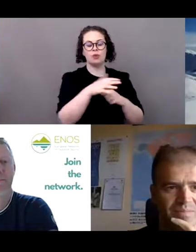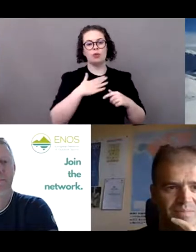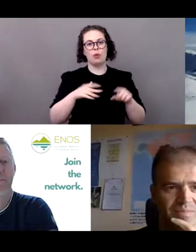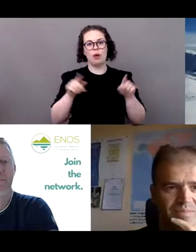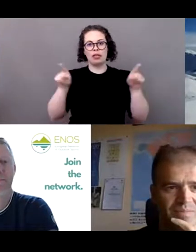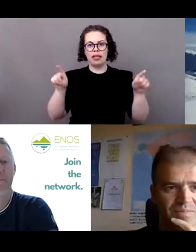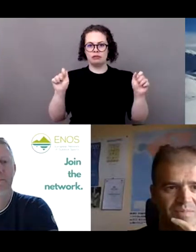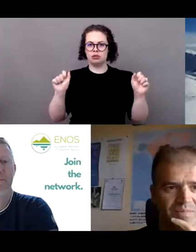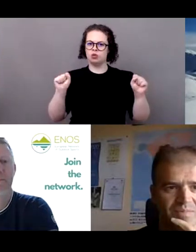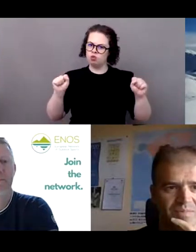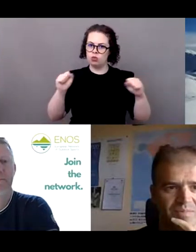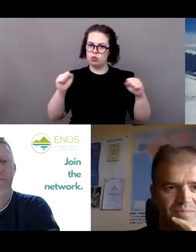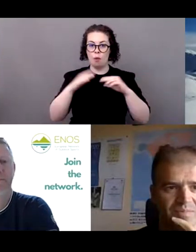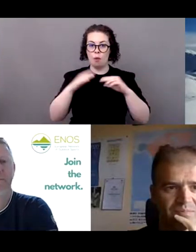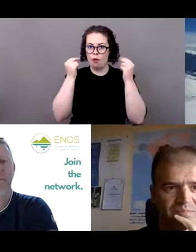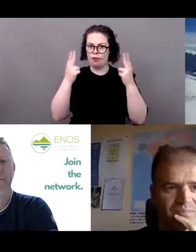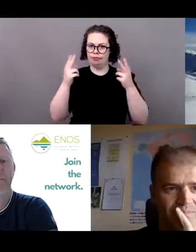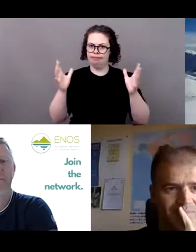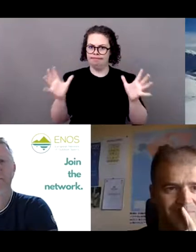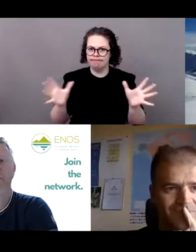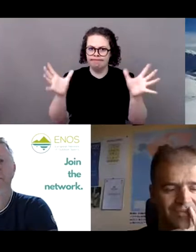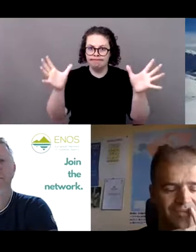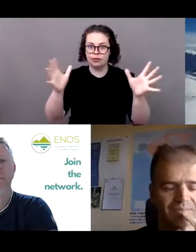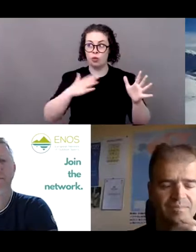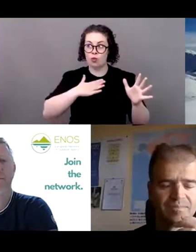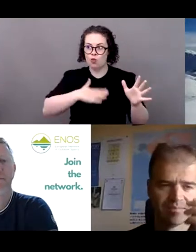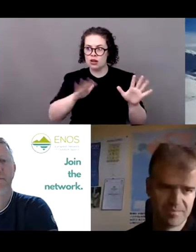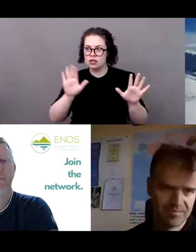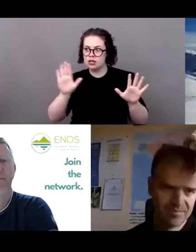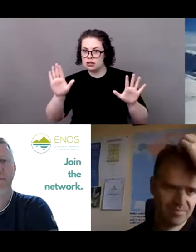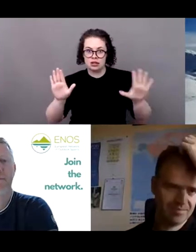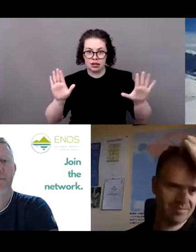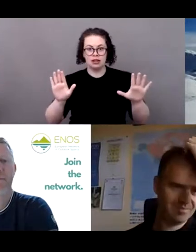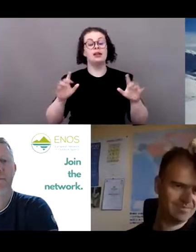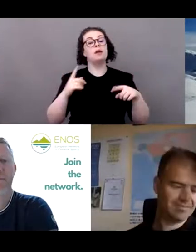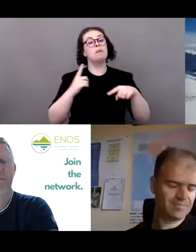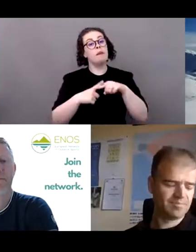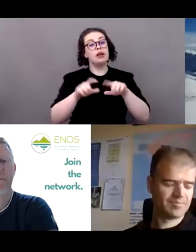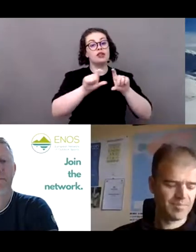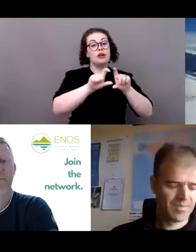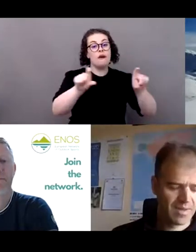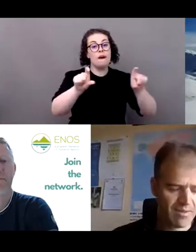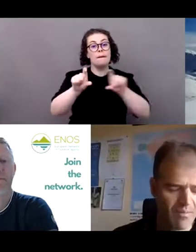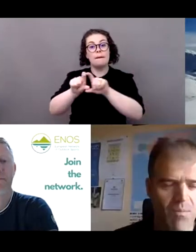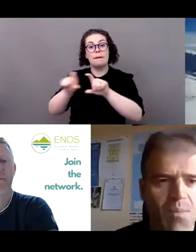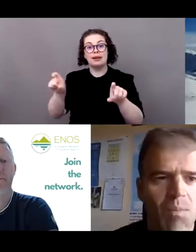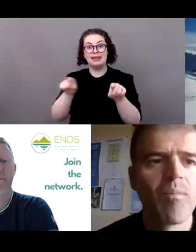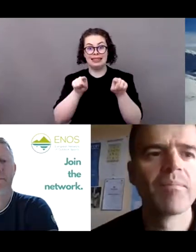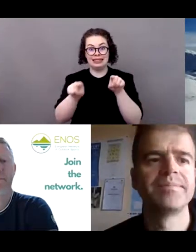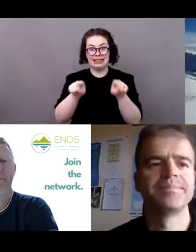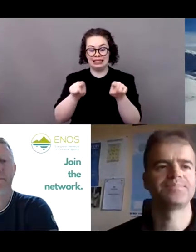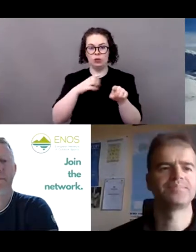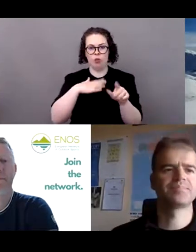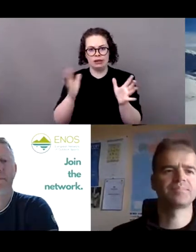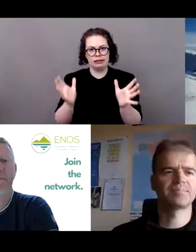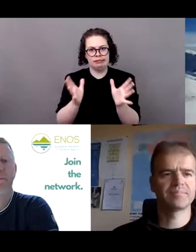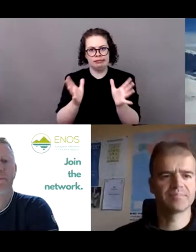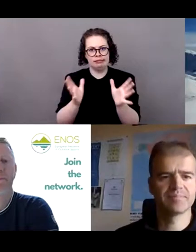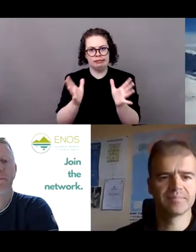auprès des entreprises, pour être facteur de changement. Thank you. Merci, Antidia.